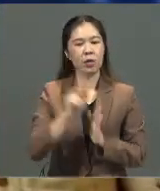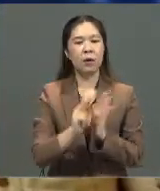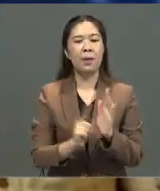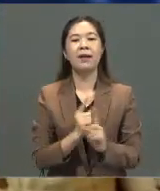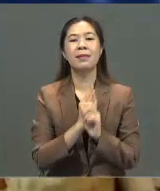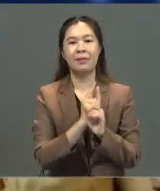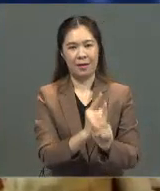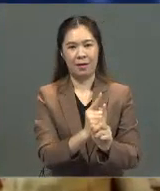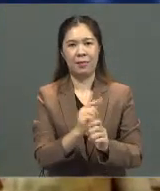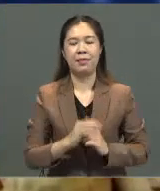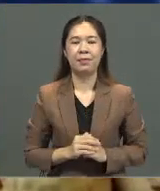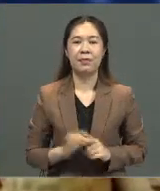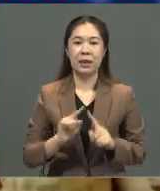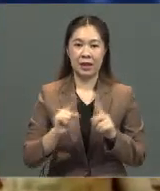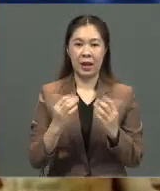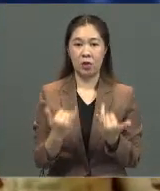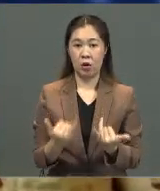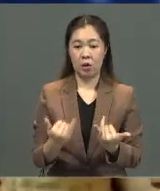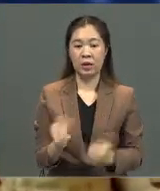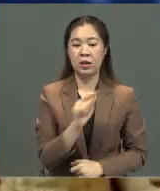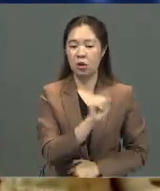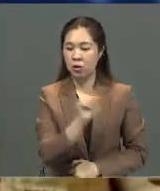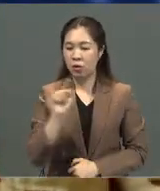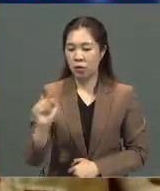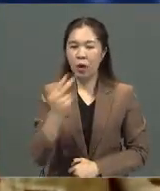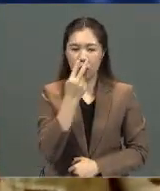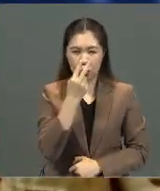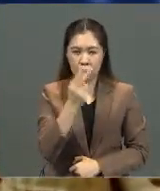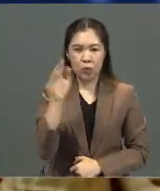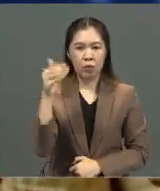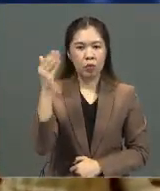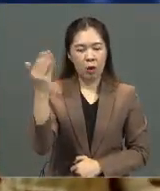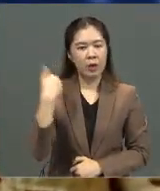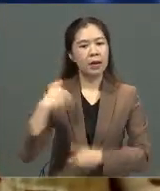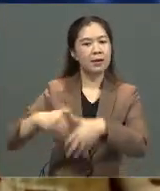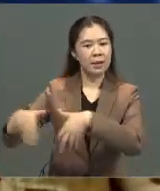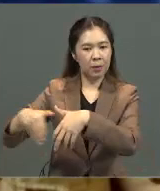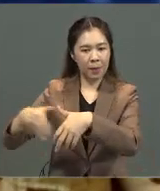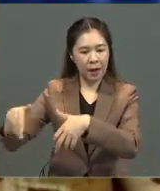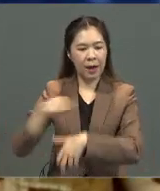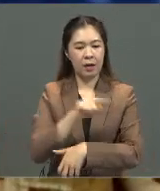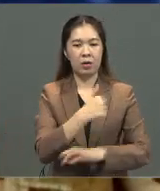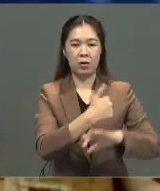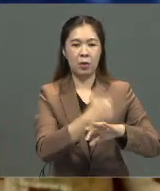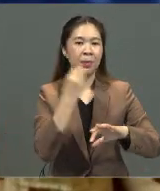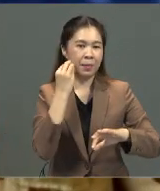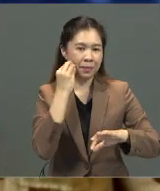ครับแต่ตอนนี้ก็คงต้องให้ความเป็นธรรมทั้งสองฝ่ายนะครับทั้งชาวบ้านที่มาร้องก็ตัวผู้ใหญ่บ้านที่ถูกร้องเอง